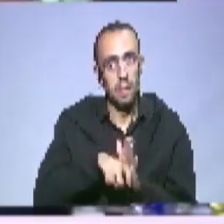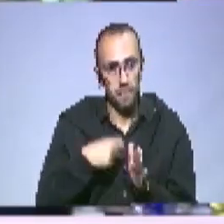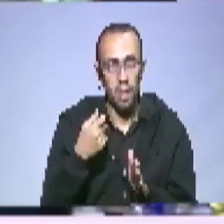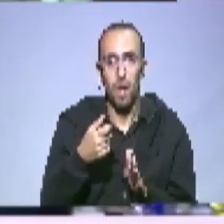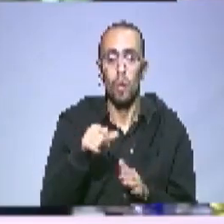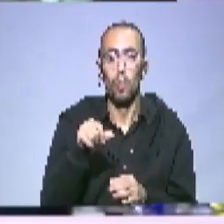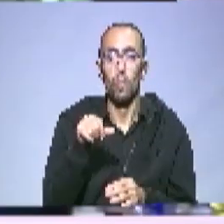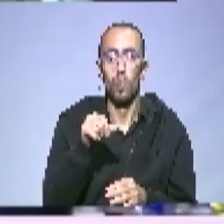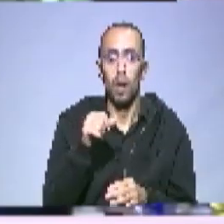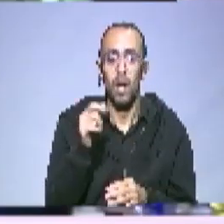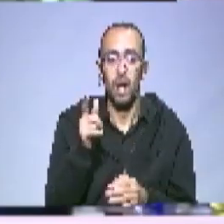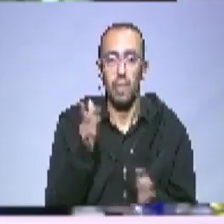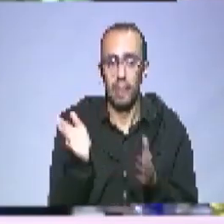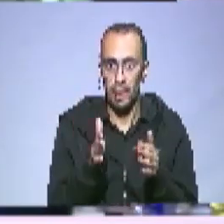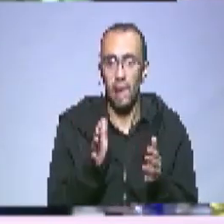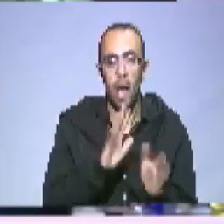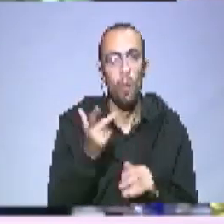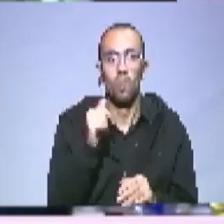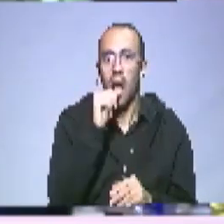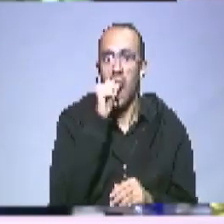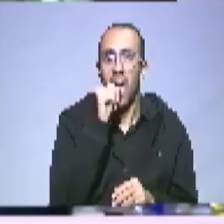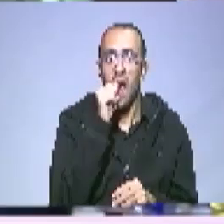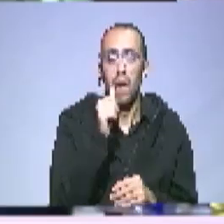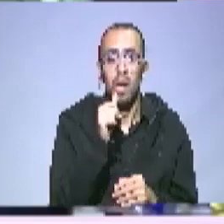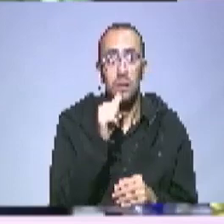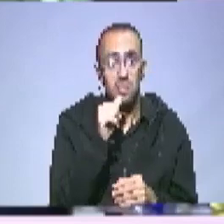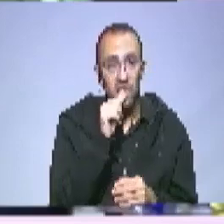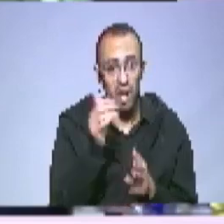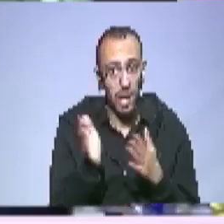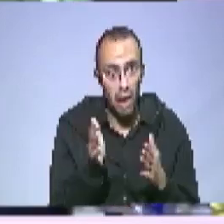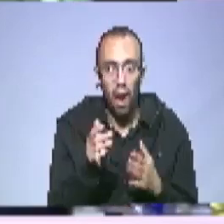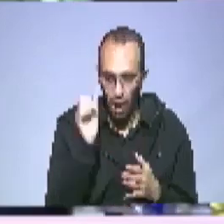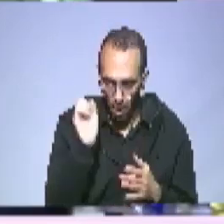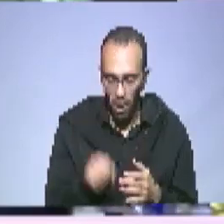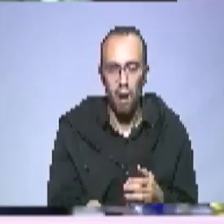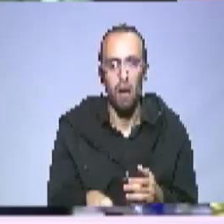طحينة. تقول لي الكيكة طحينة أقول لك طحينة.